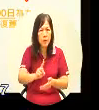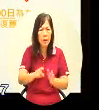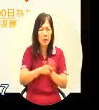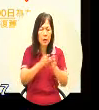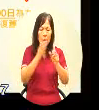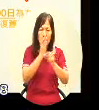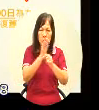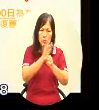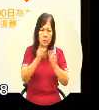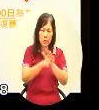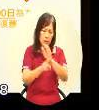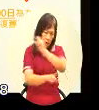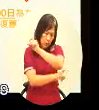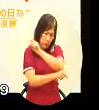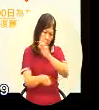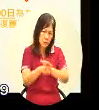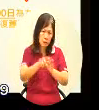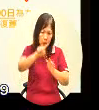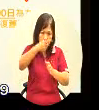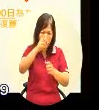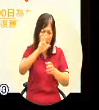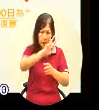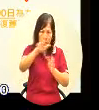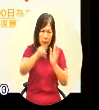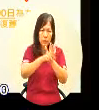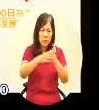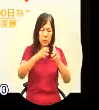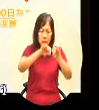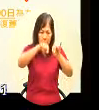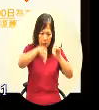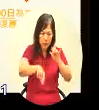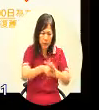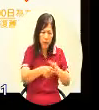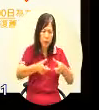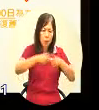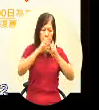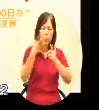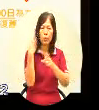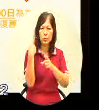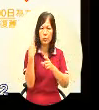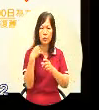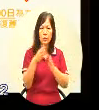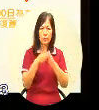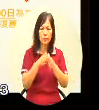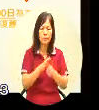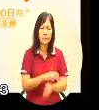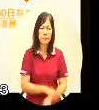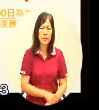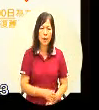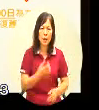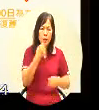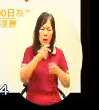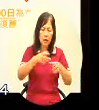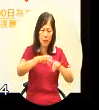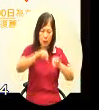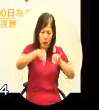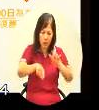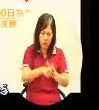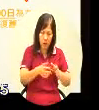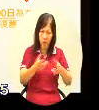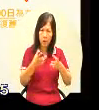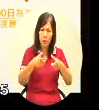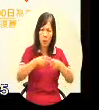间它最后是有一百天是地下道复旧了，地下道复旧。那地下道为什么要复旧？就